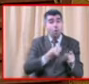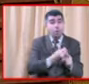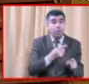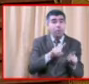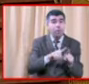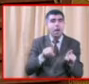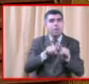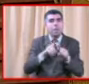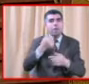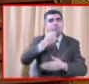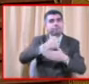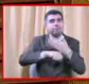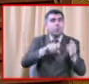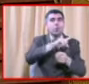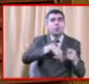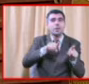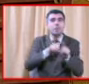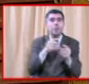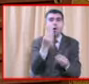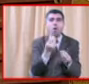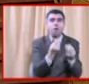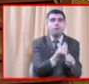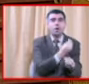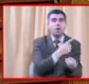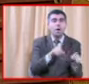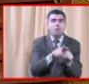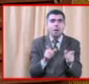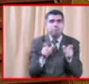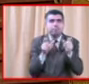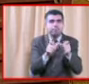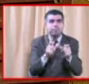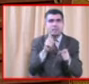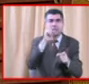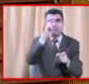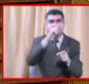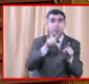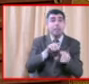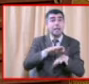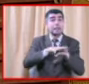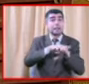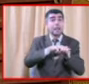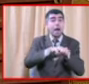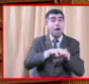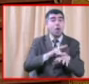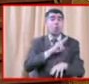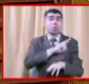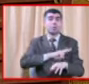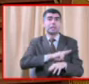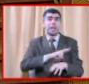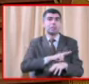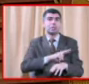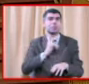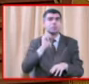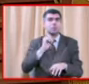وليداتنا كيحتاجوا للحماية كنتعاملوا معهم كمجرمين. هي حالة في مدينة سلا، أستاذ